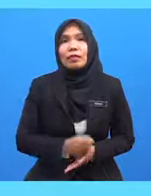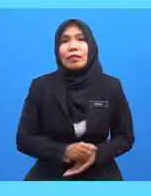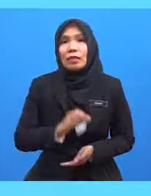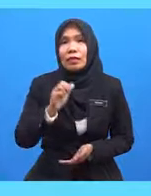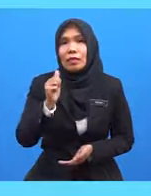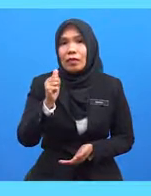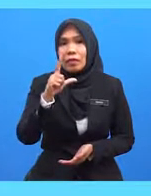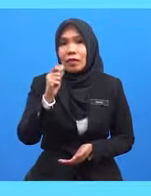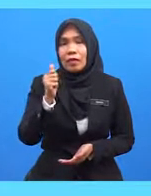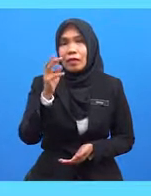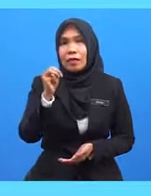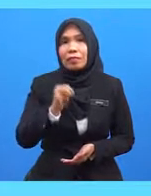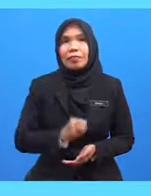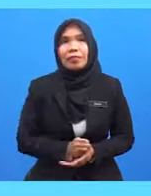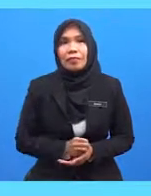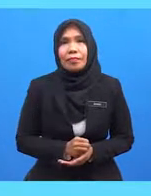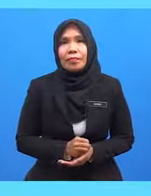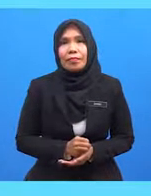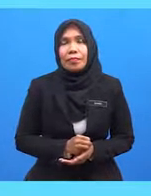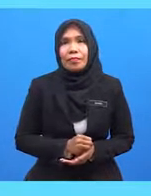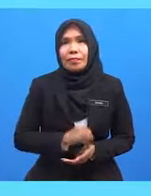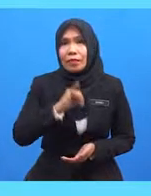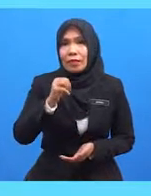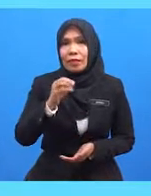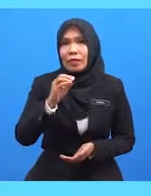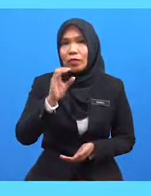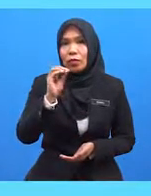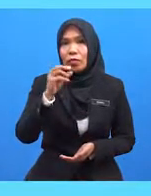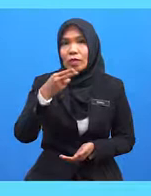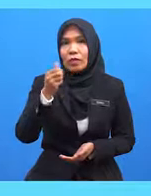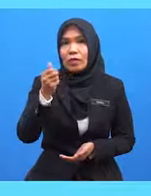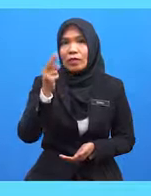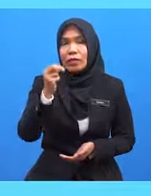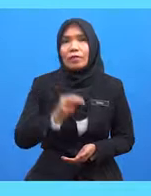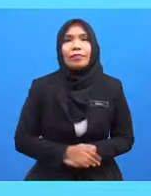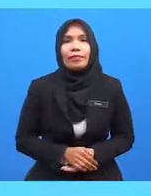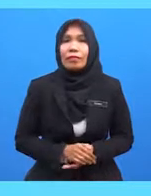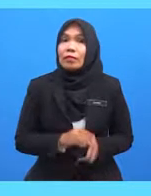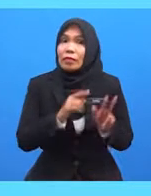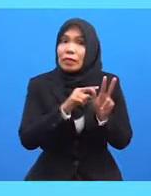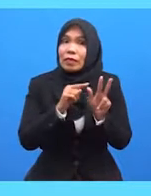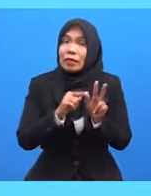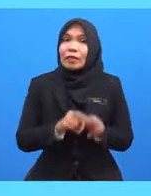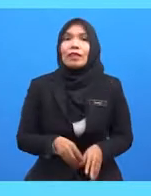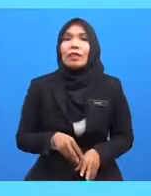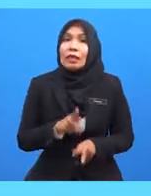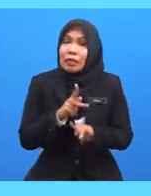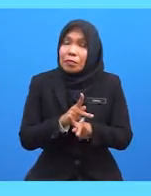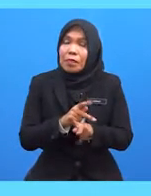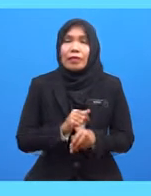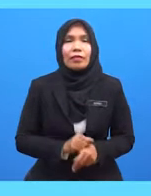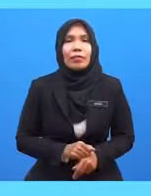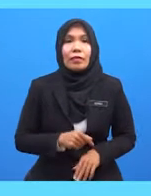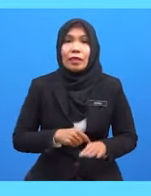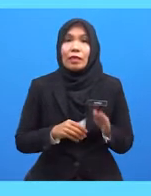1615 Masihi. Ketiga-tiga surat ini tersimpan di Perpustakaan Bodleian, London. Dalam